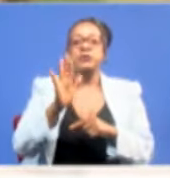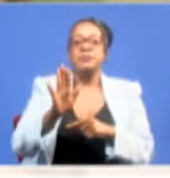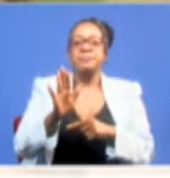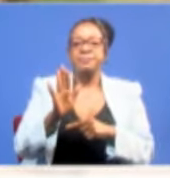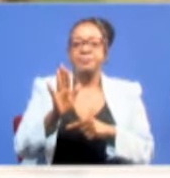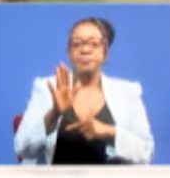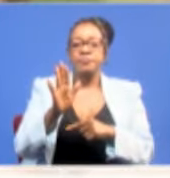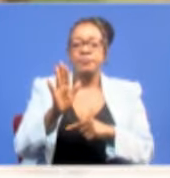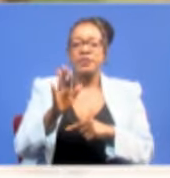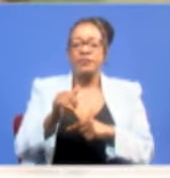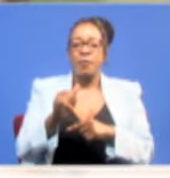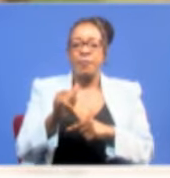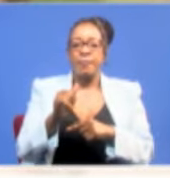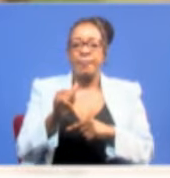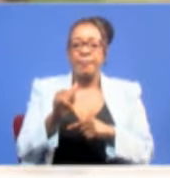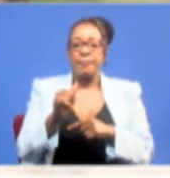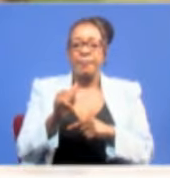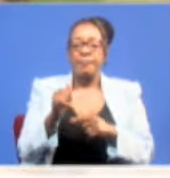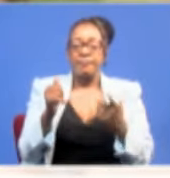And